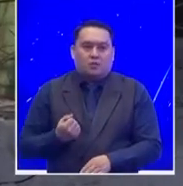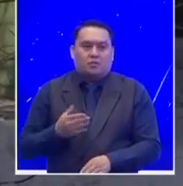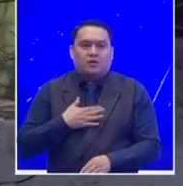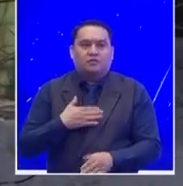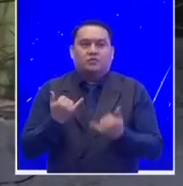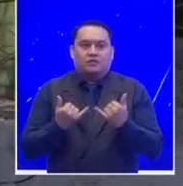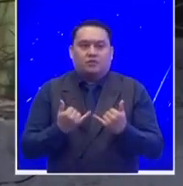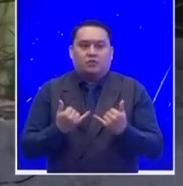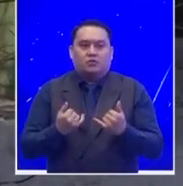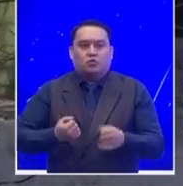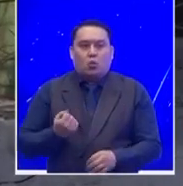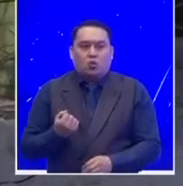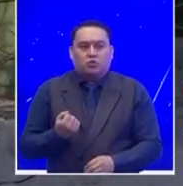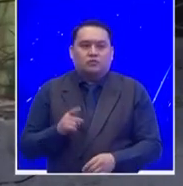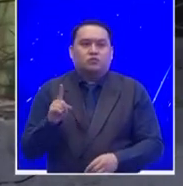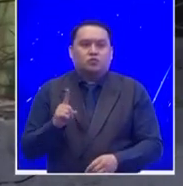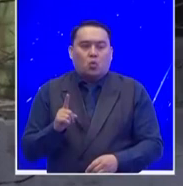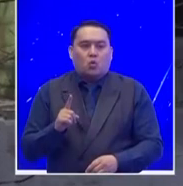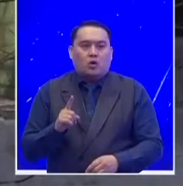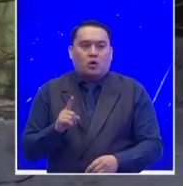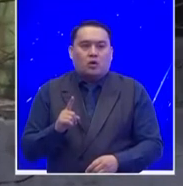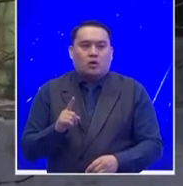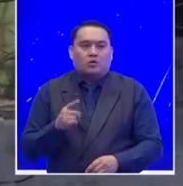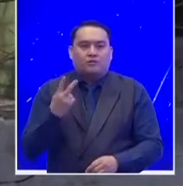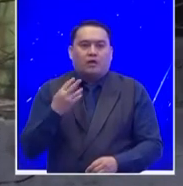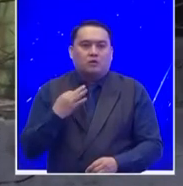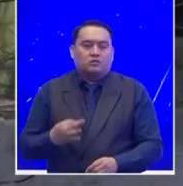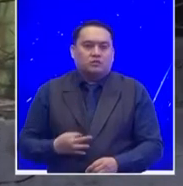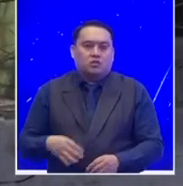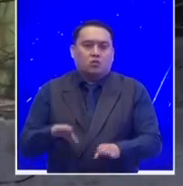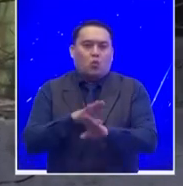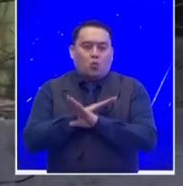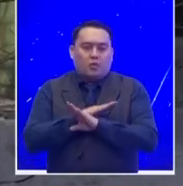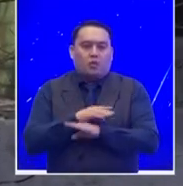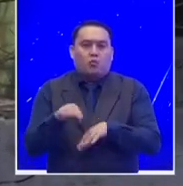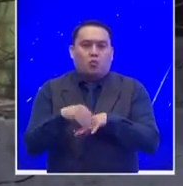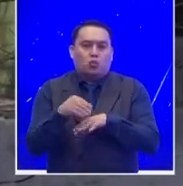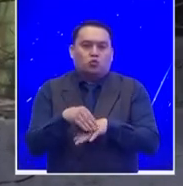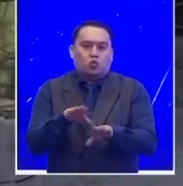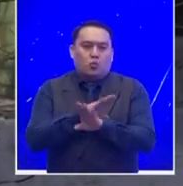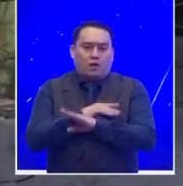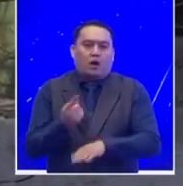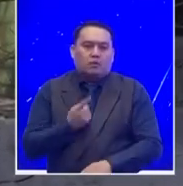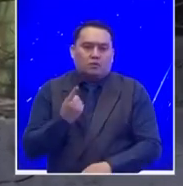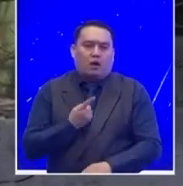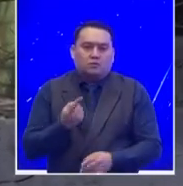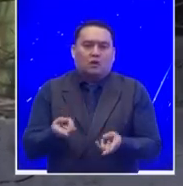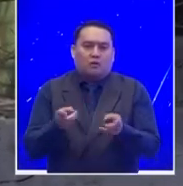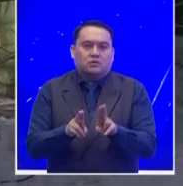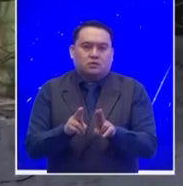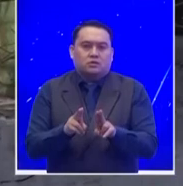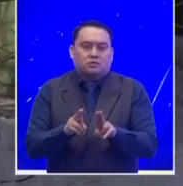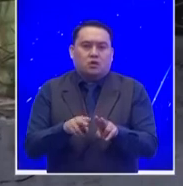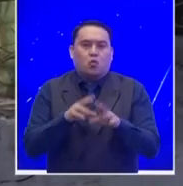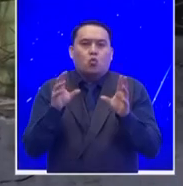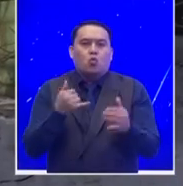всю жизнь с ней продружили. Но так получилось, что два сына погибло, муж умер, она осталась одна. И за ней